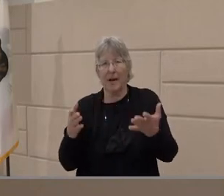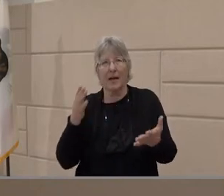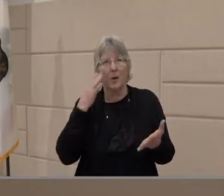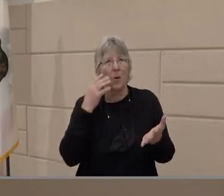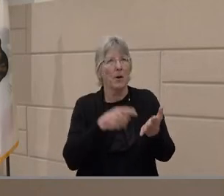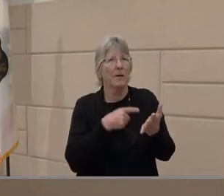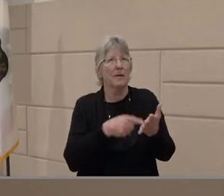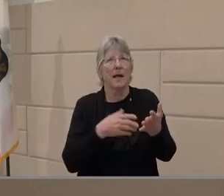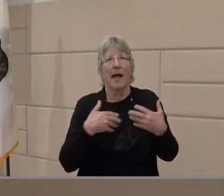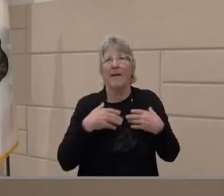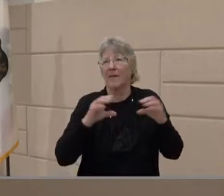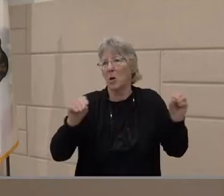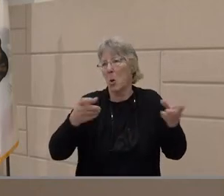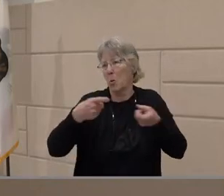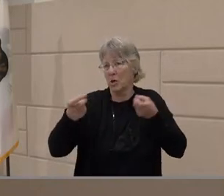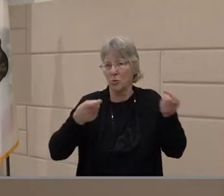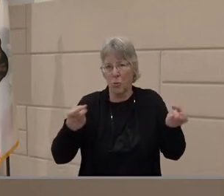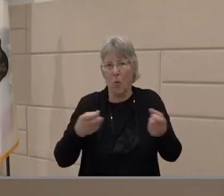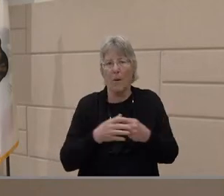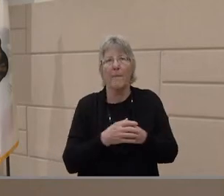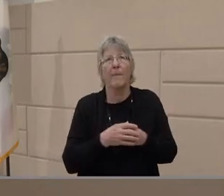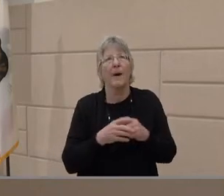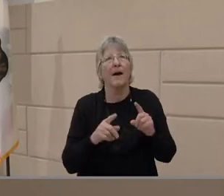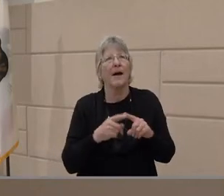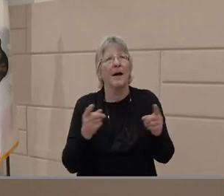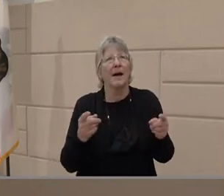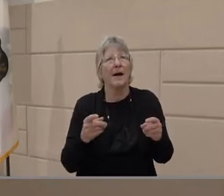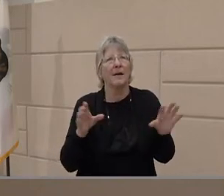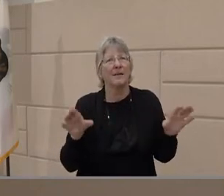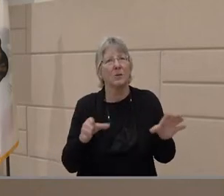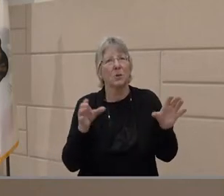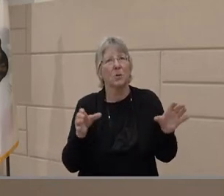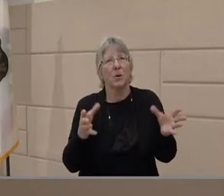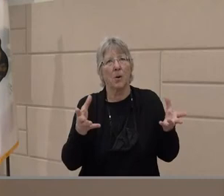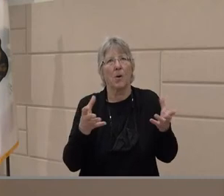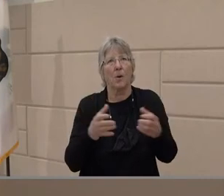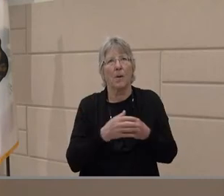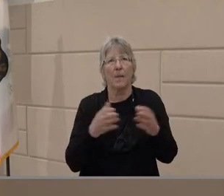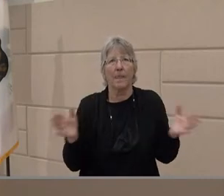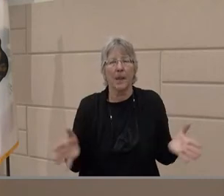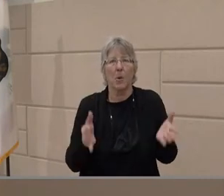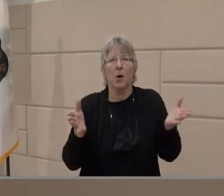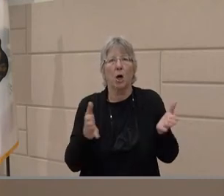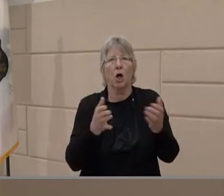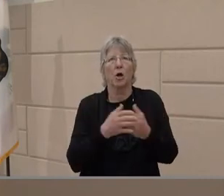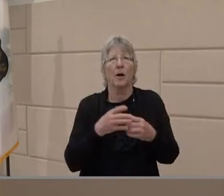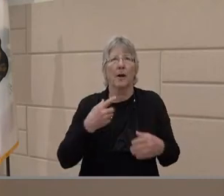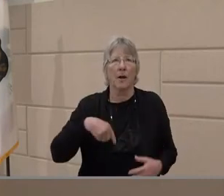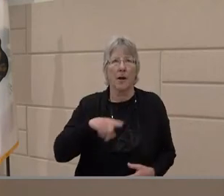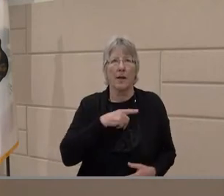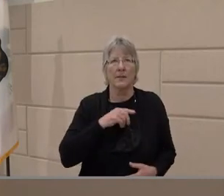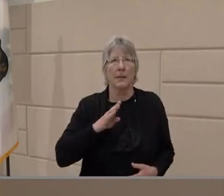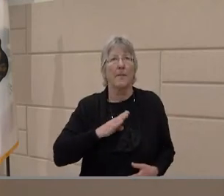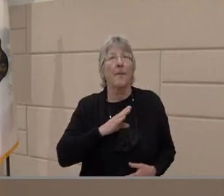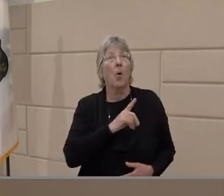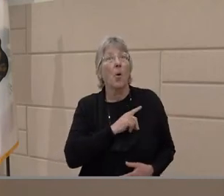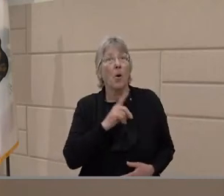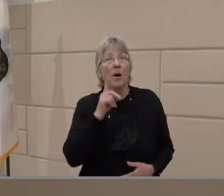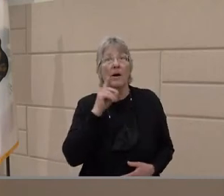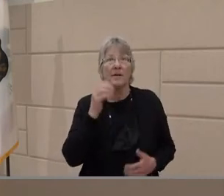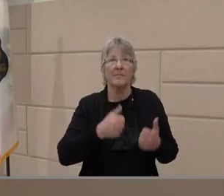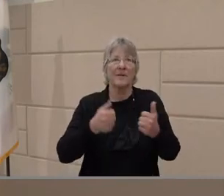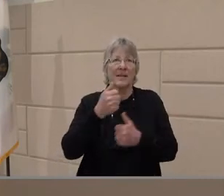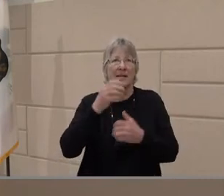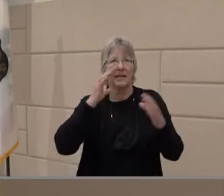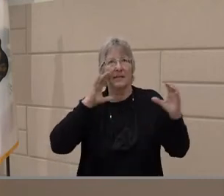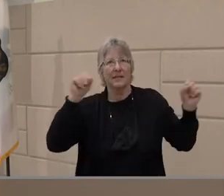มันนี่คลาสก็อัดอาจจะรวมบานได้ในมูลหายทาเวียนเมียนปัญหาแต่ตรงนั่งเครื่องปัจจัยวิเชียโดยใช้ขนมเนีย